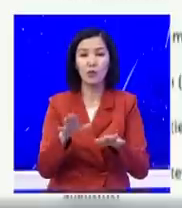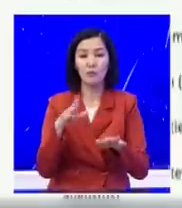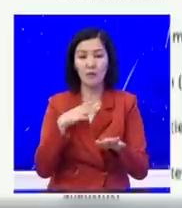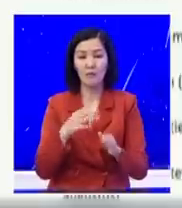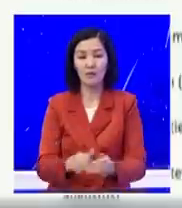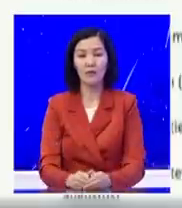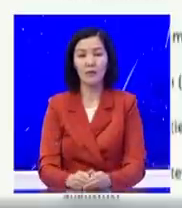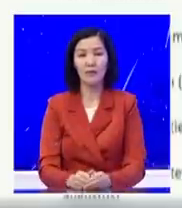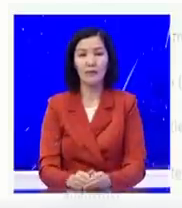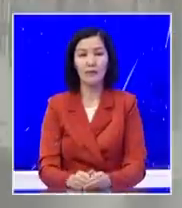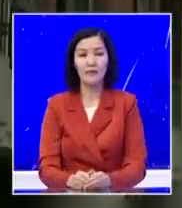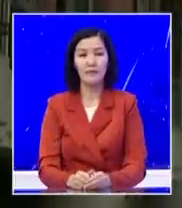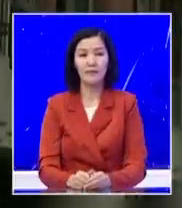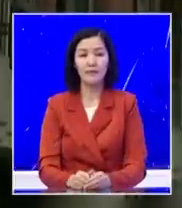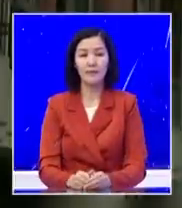қабылдады.